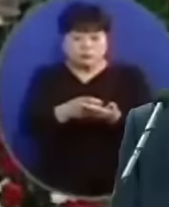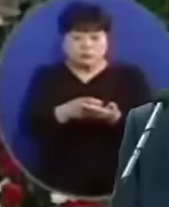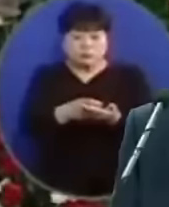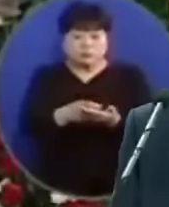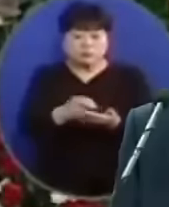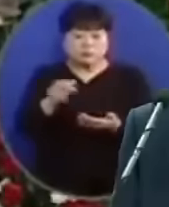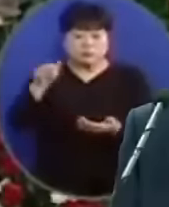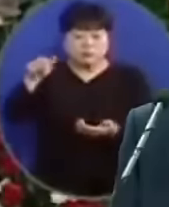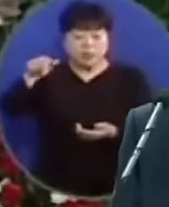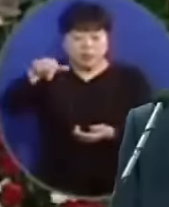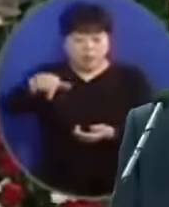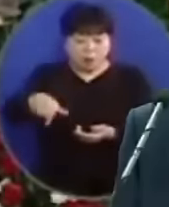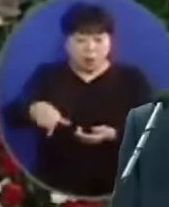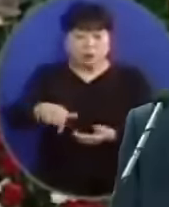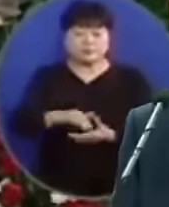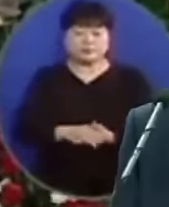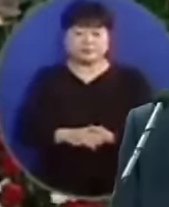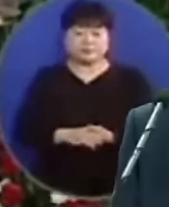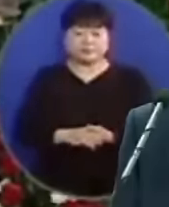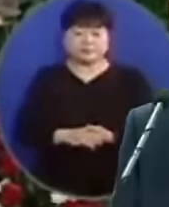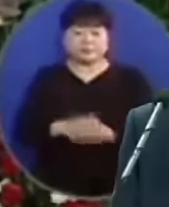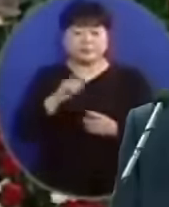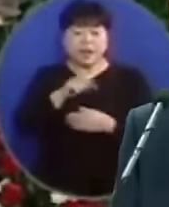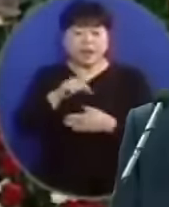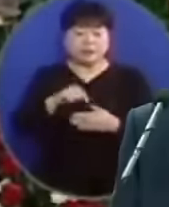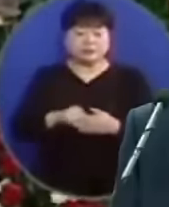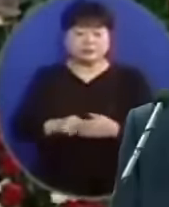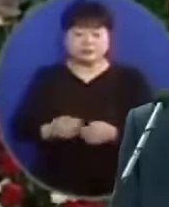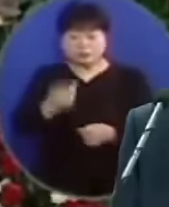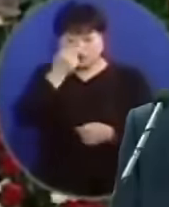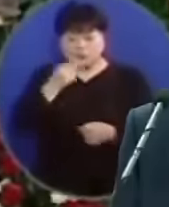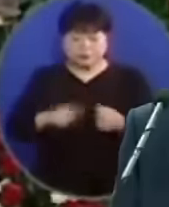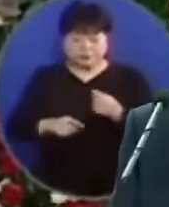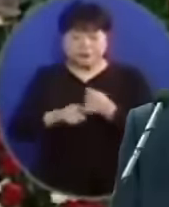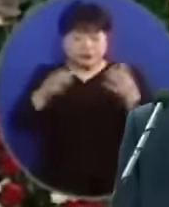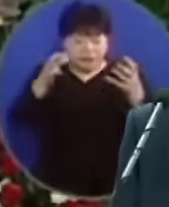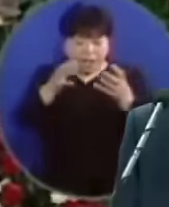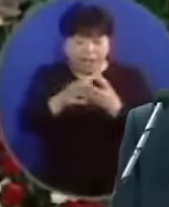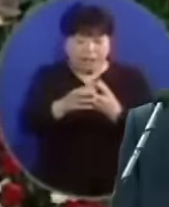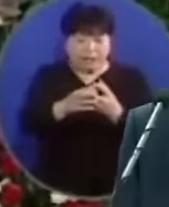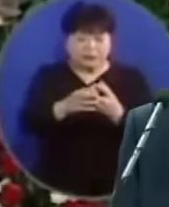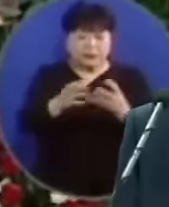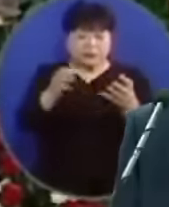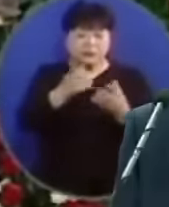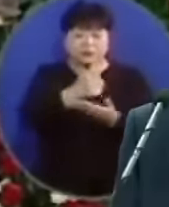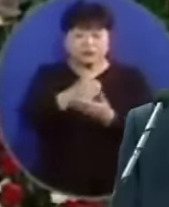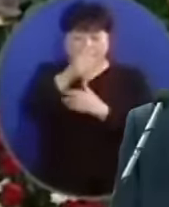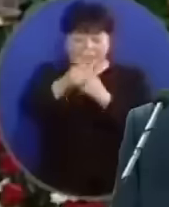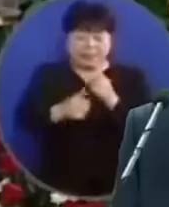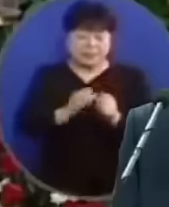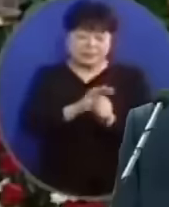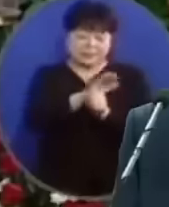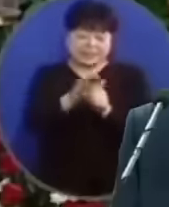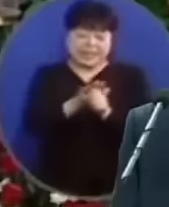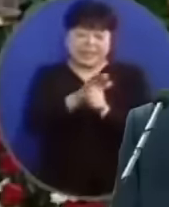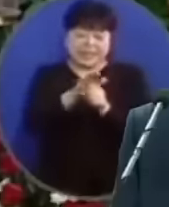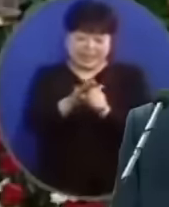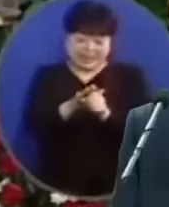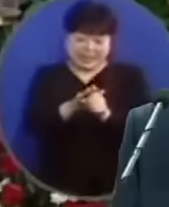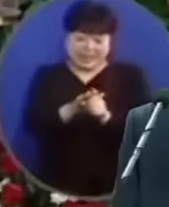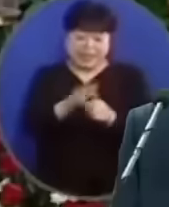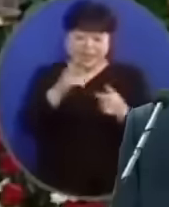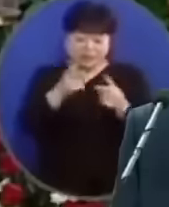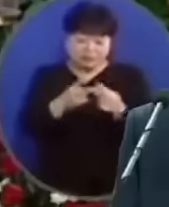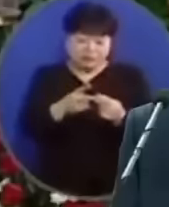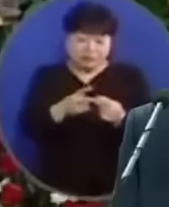마가복음 12장 30절 31절에 내 마음을 다하고 목숨을 다하고 뜻을 다하고 힘을 다하여 주 너의 하나님을 사랑하라 하신 것이요,